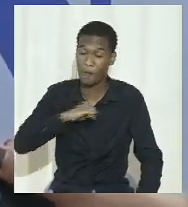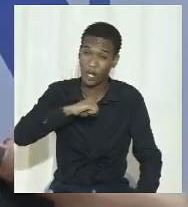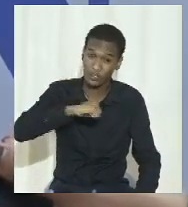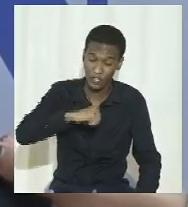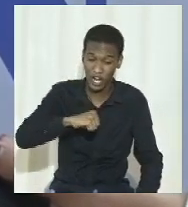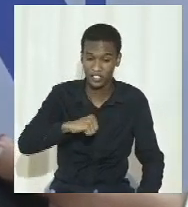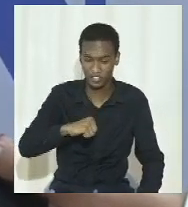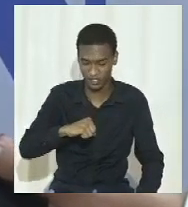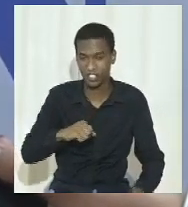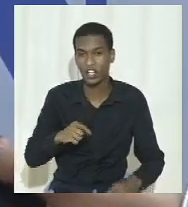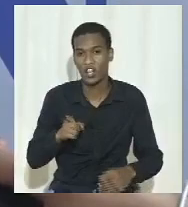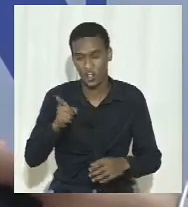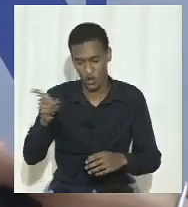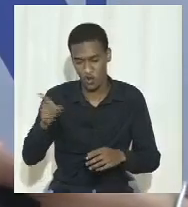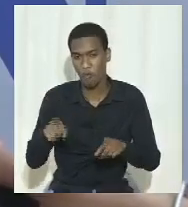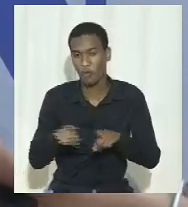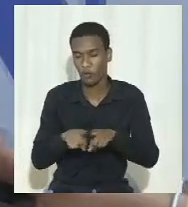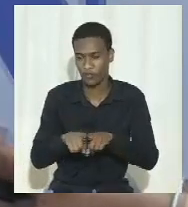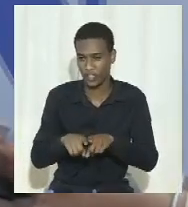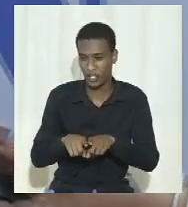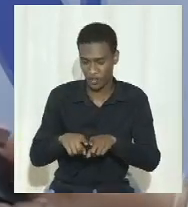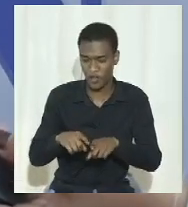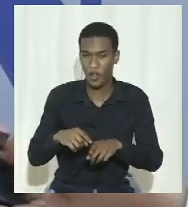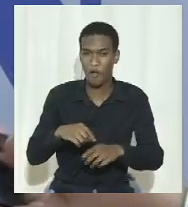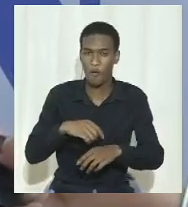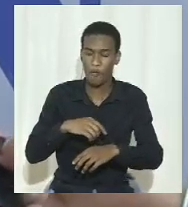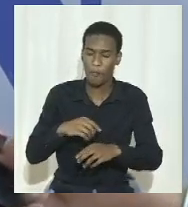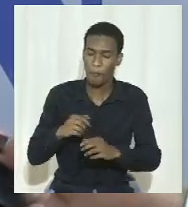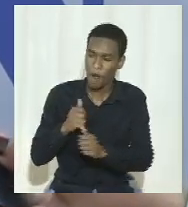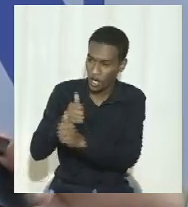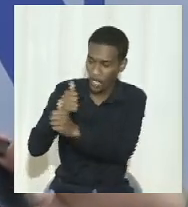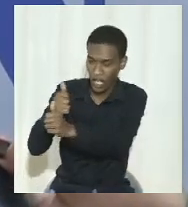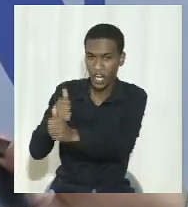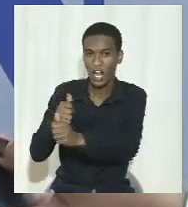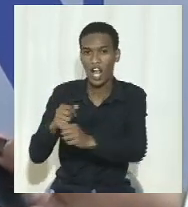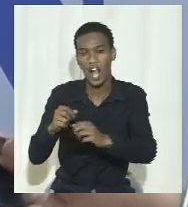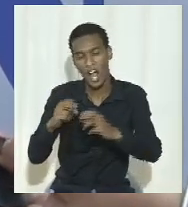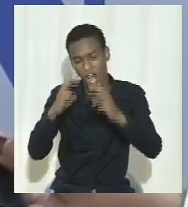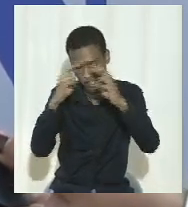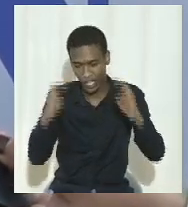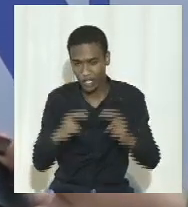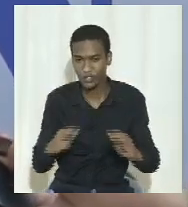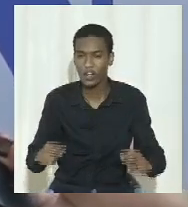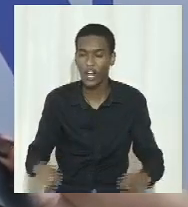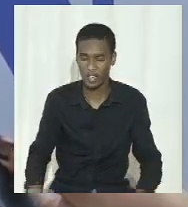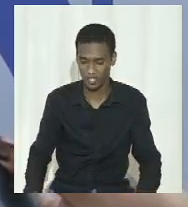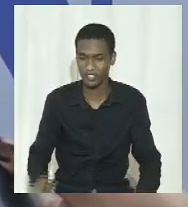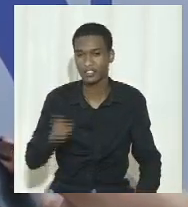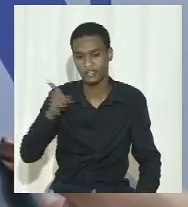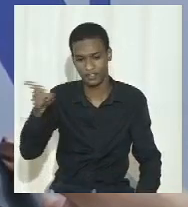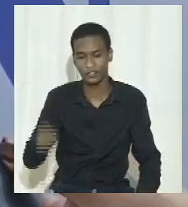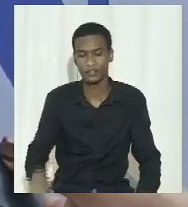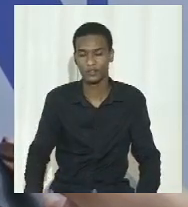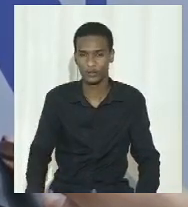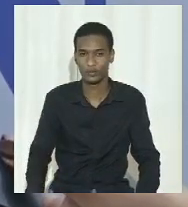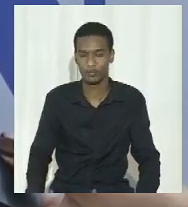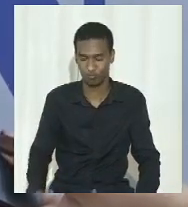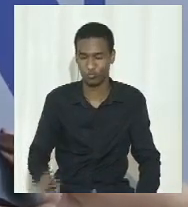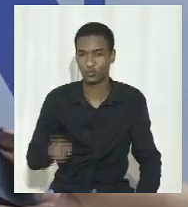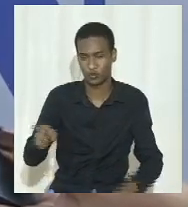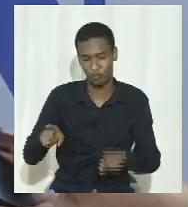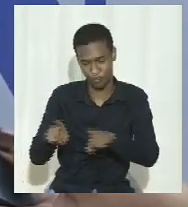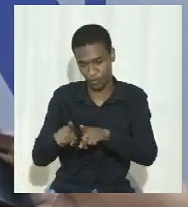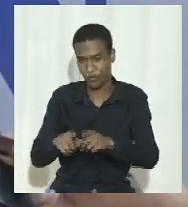ny fanarana fenitra iraisam-pirenena. Izy io indraindray mila arindra amin'ny fenitra vitsivitsy amin'ny